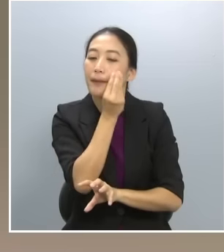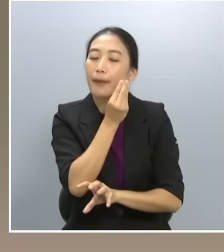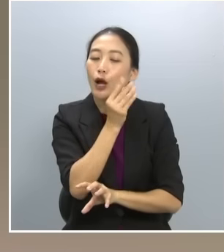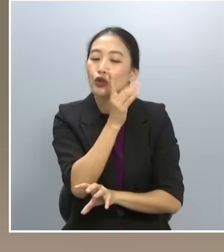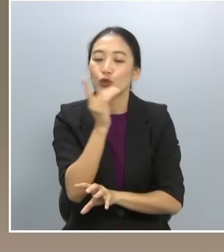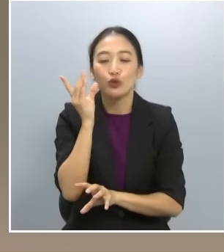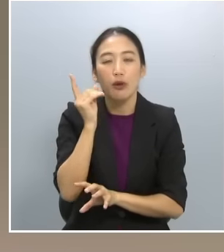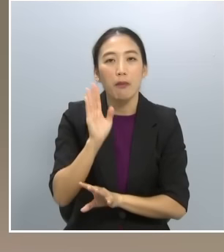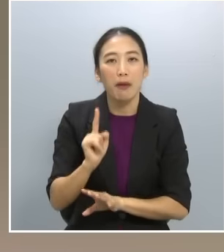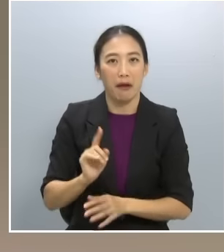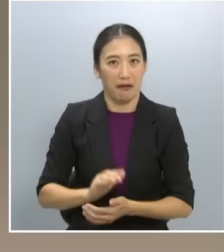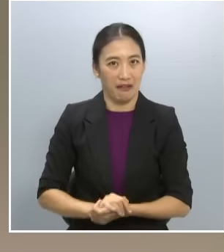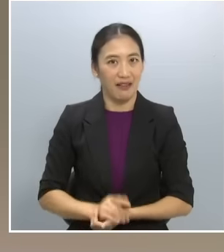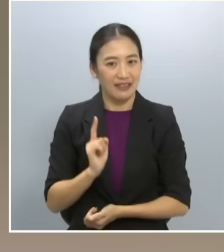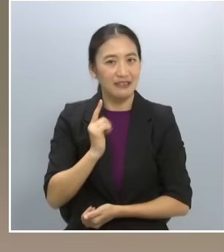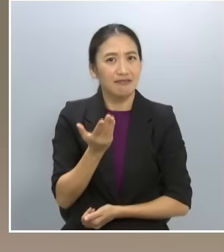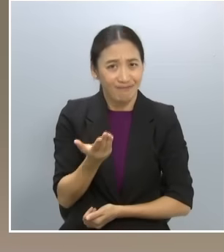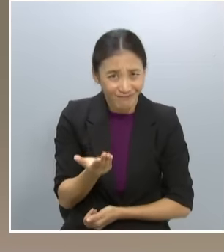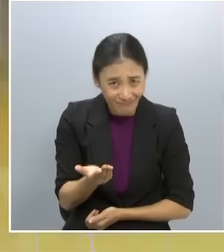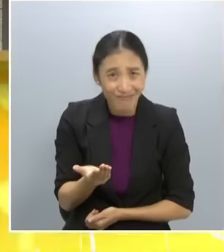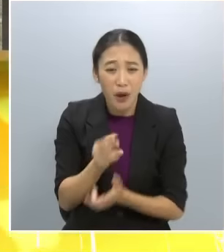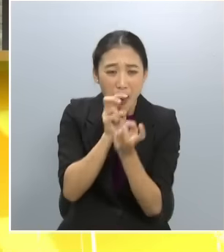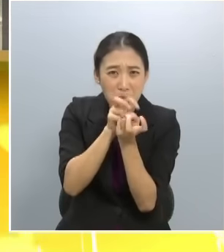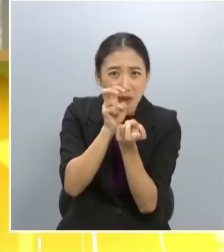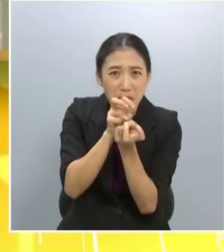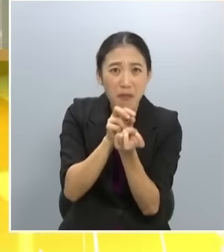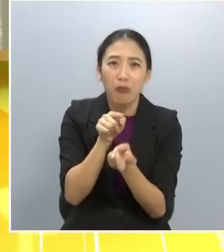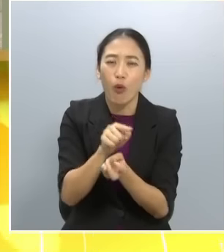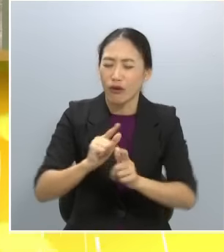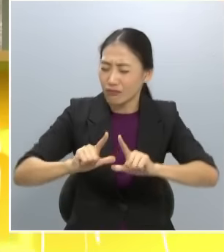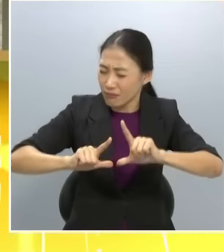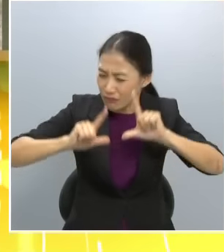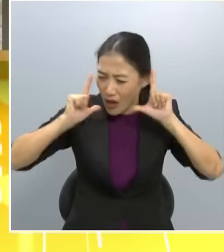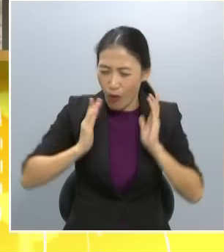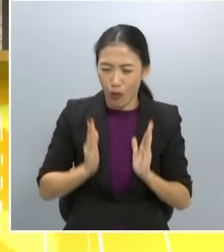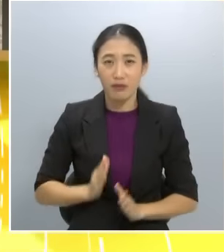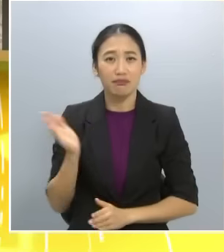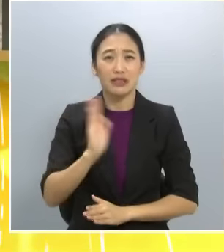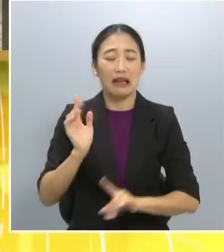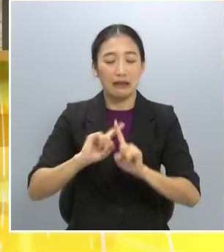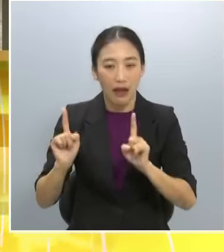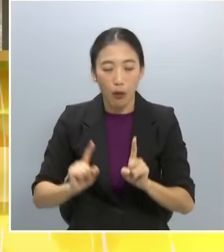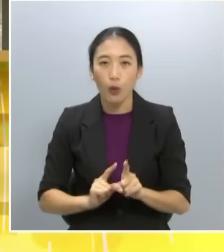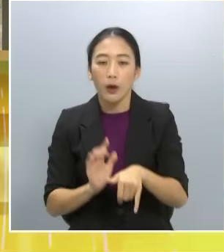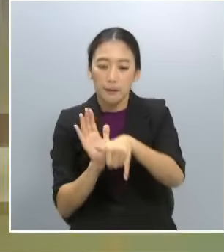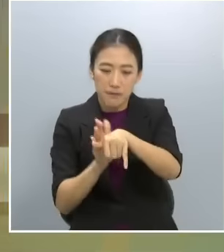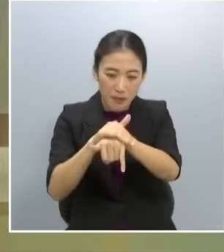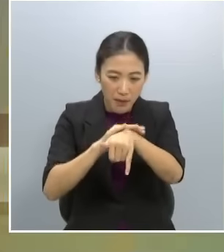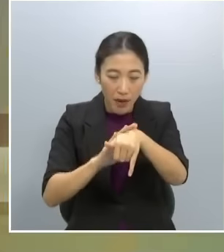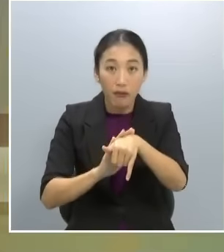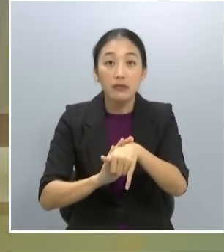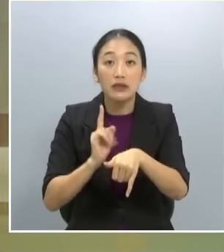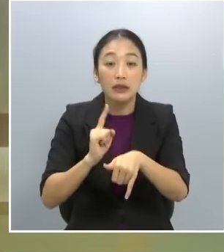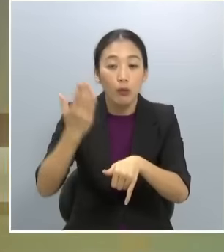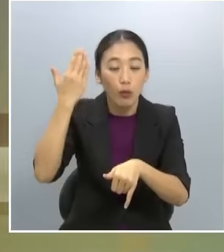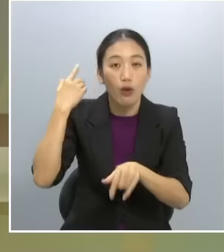คนดังระดับเอลิส แต่ก็ได้รับการปฏิบัติเหมือนคนดังระดับนั้น เปิดตัวครั้งแรก25กรกฎาคม ผู้ดูแลของหมูเด้งก็รู้ถึ